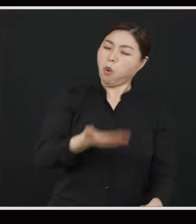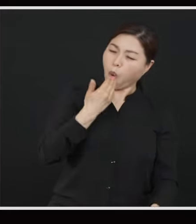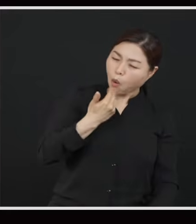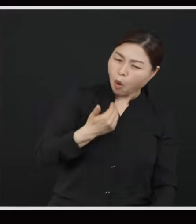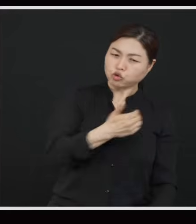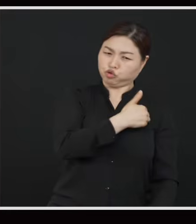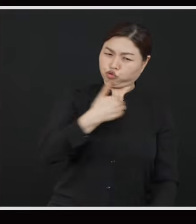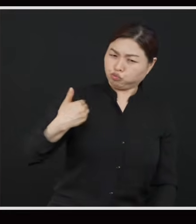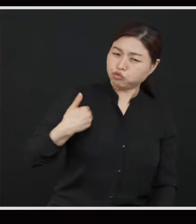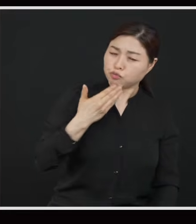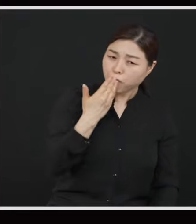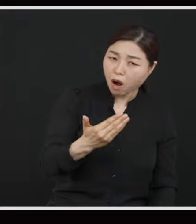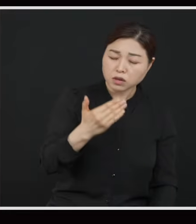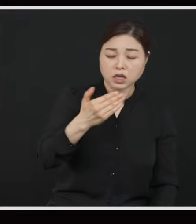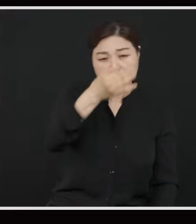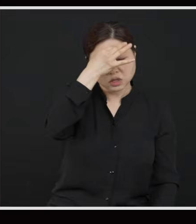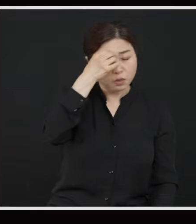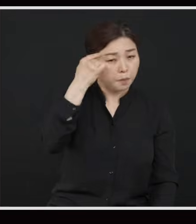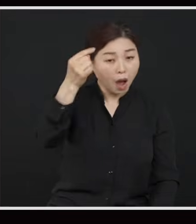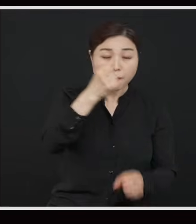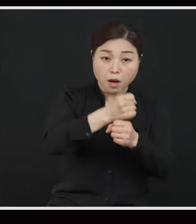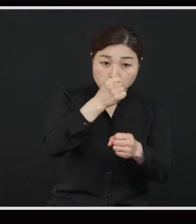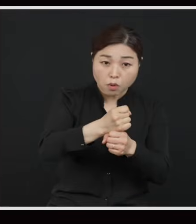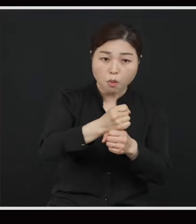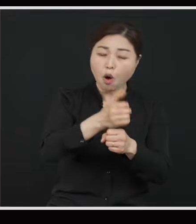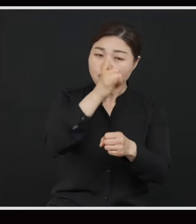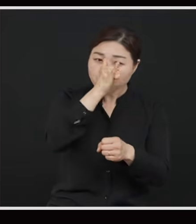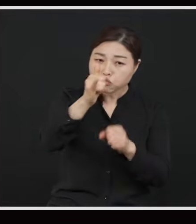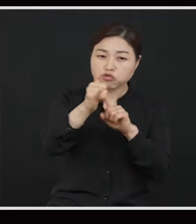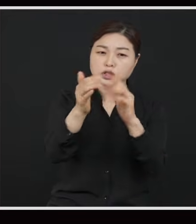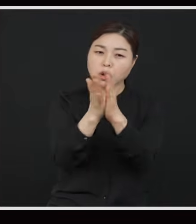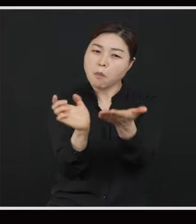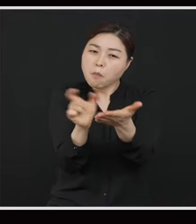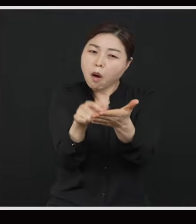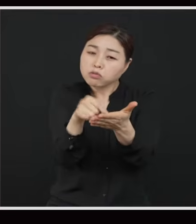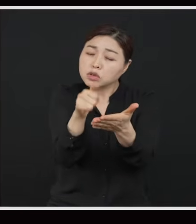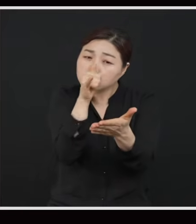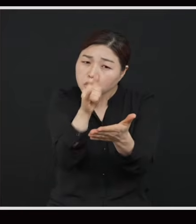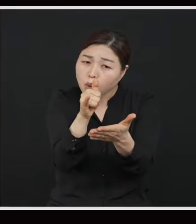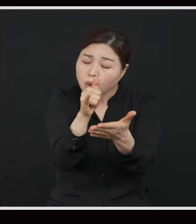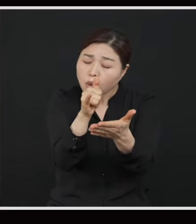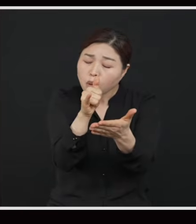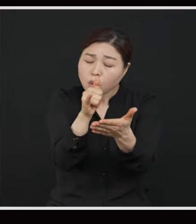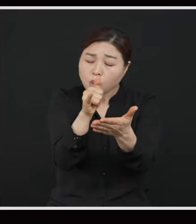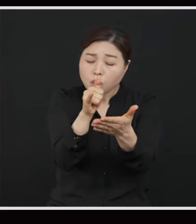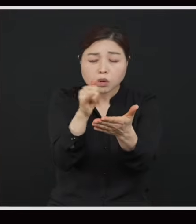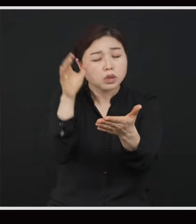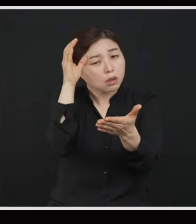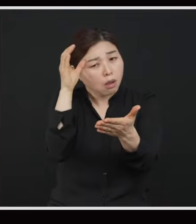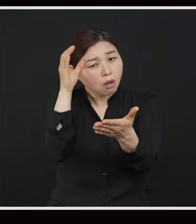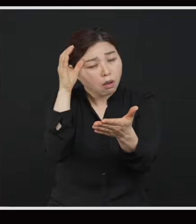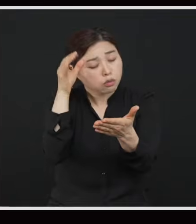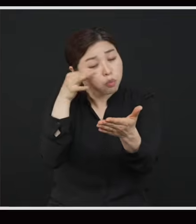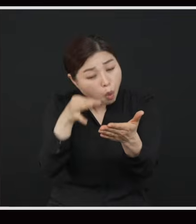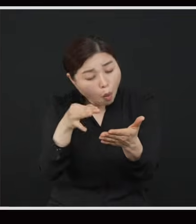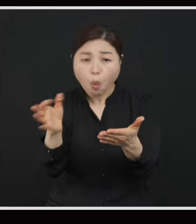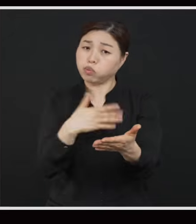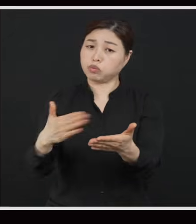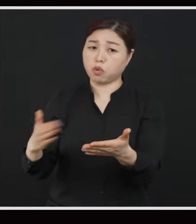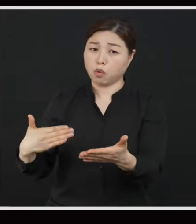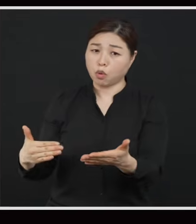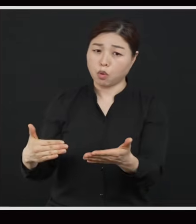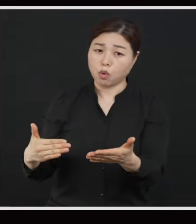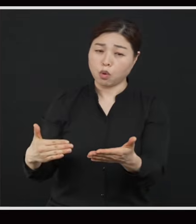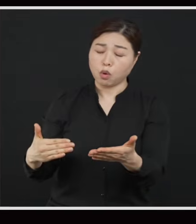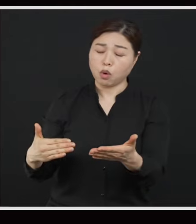뭐 위인전 이런 것들이 많아야 될 텐데 최소한 제가 있는 미국에는 뭐 없습니다. 그 이유가